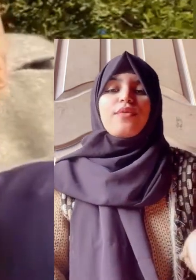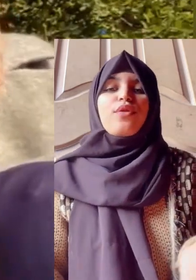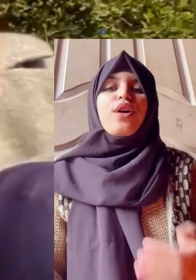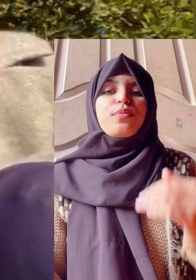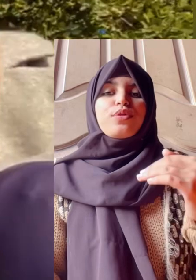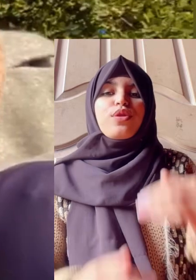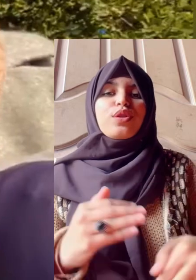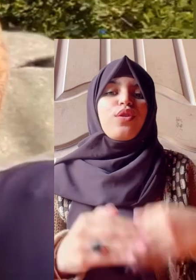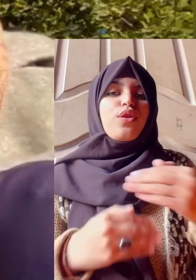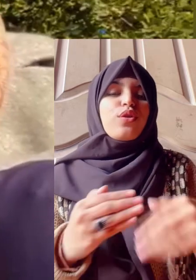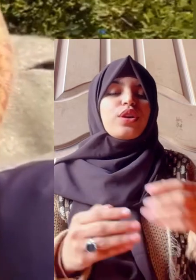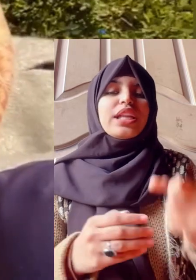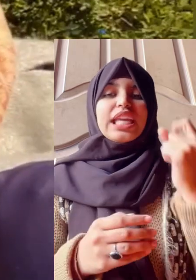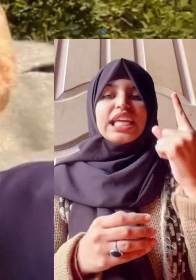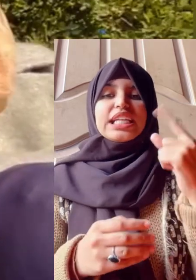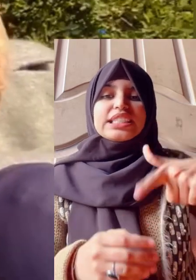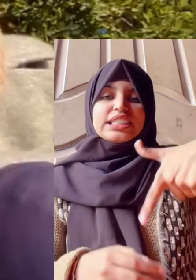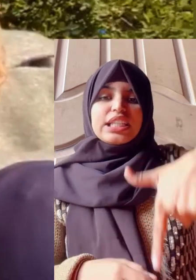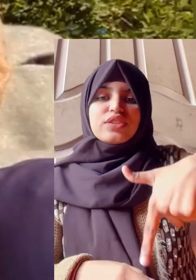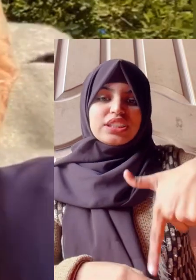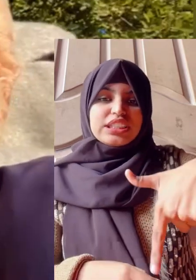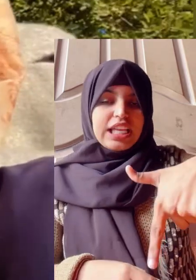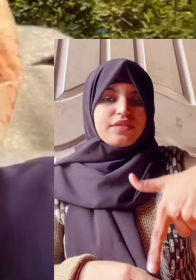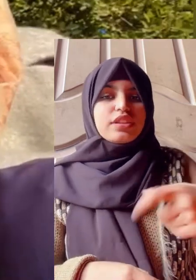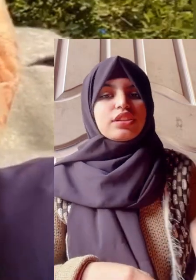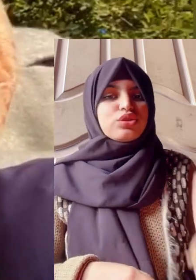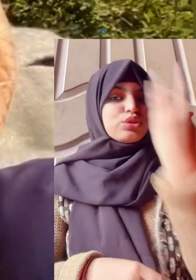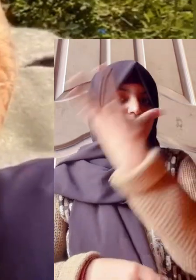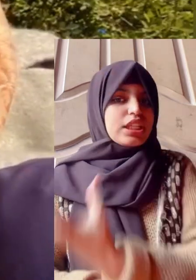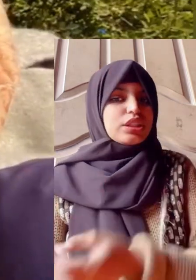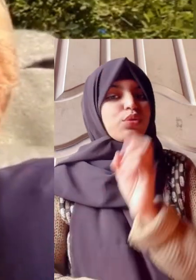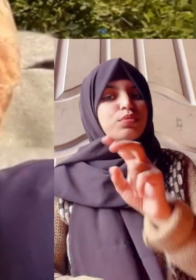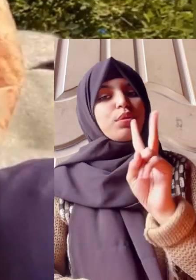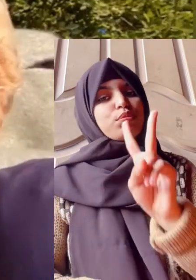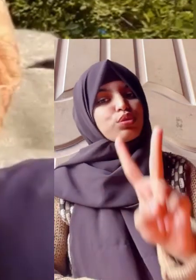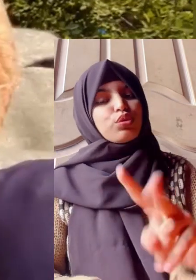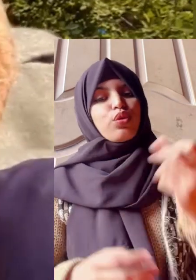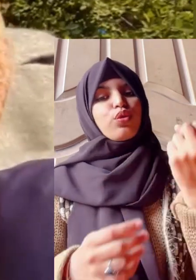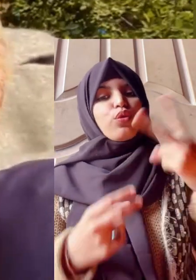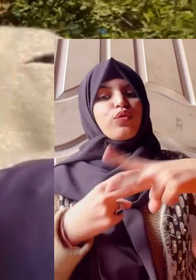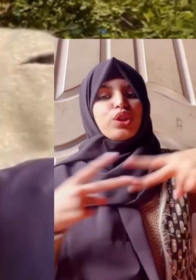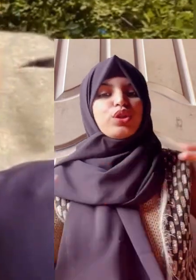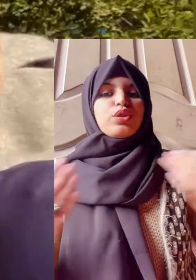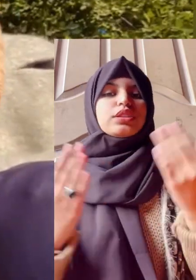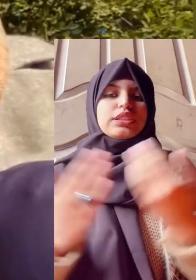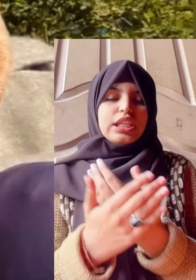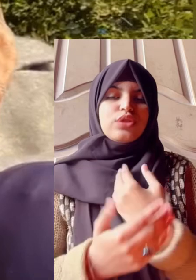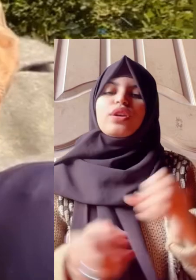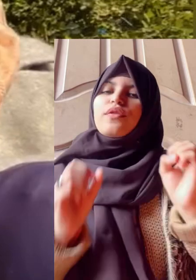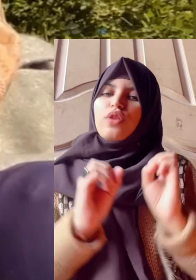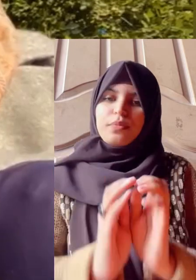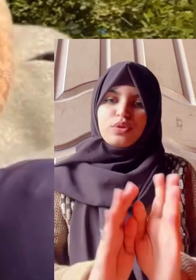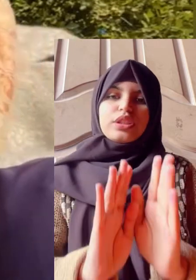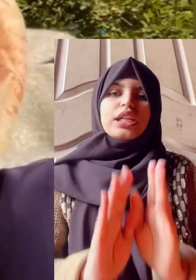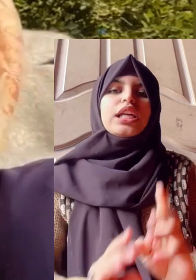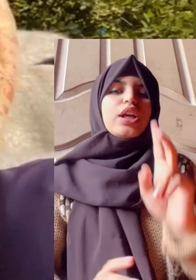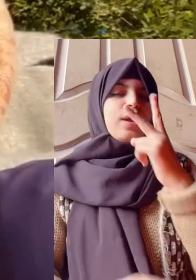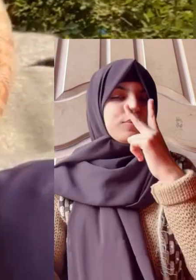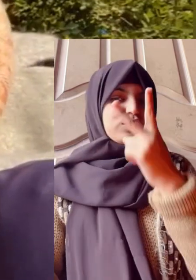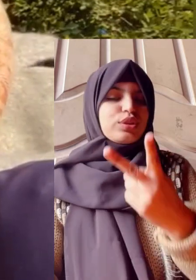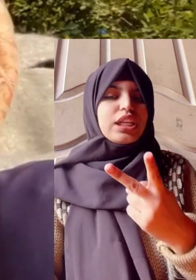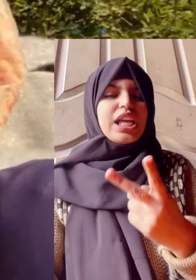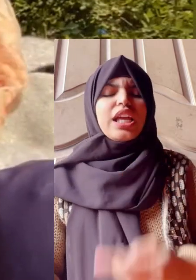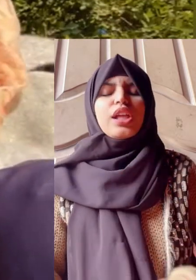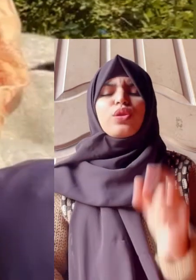माजरत। और इंशाल्लाह अब जो है वो हम लोग कोशिश करेंगे कि पर वीक जो है वो 2 व्लॉग्स जो है वो हम लोग इंशाल्लाह डाला करेंगे।